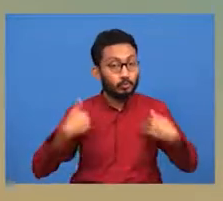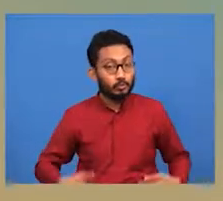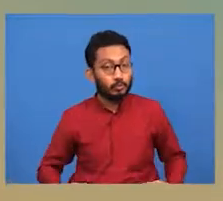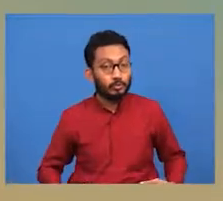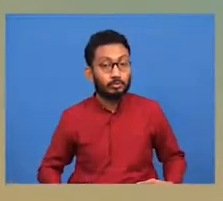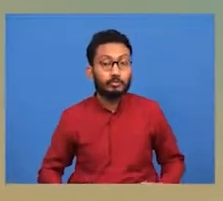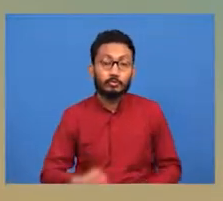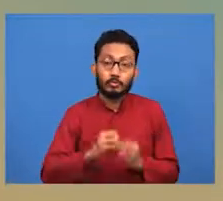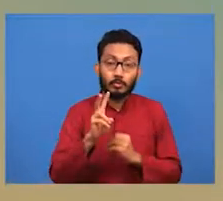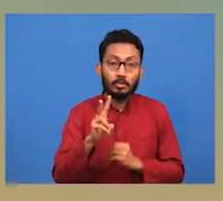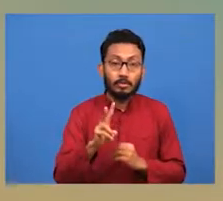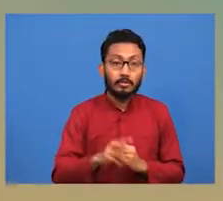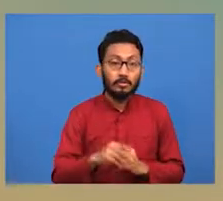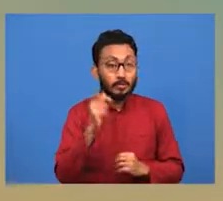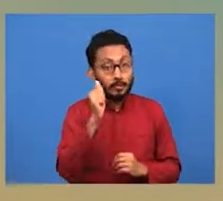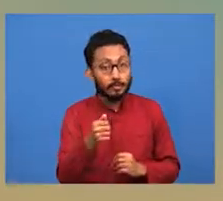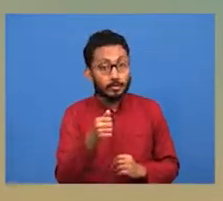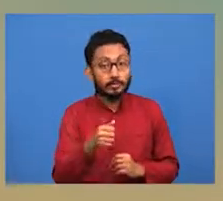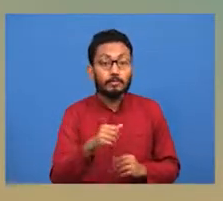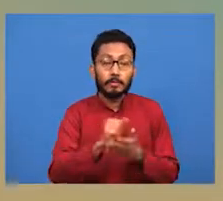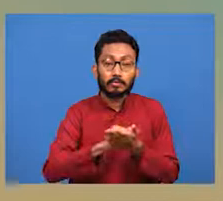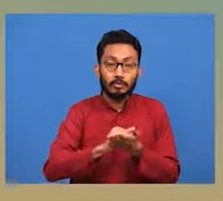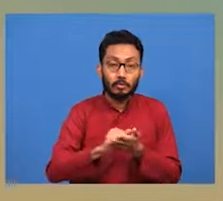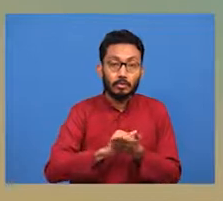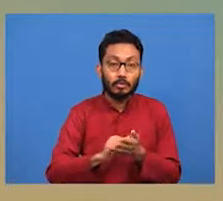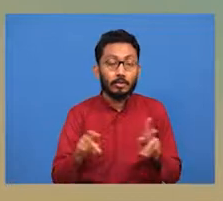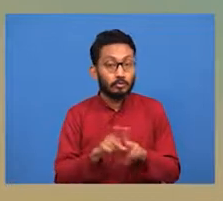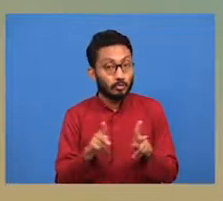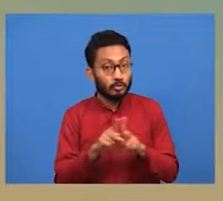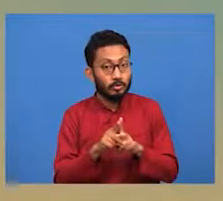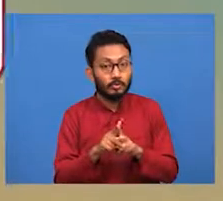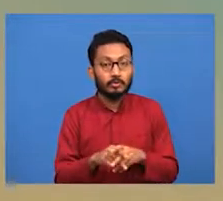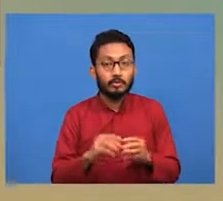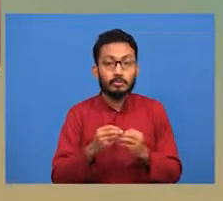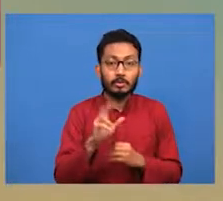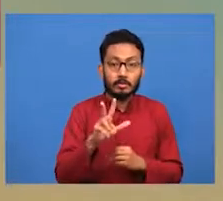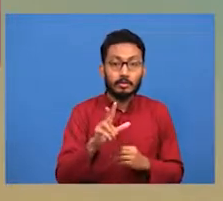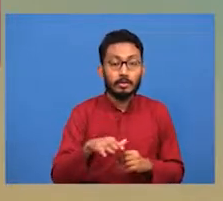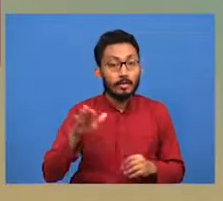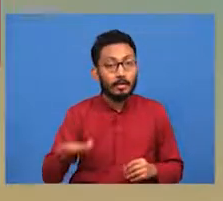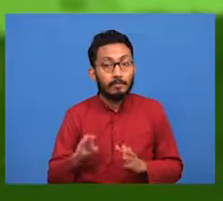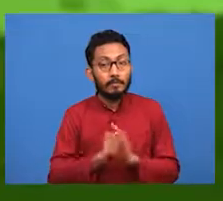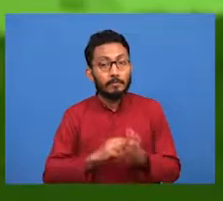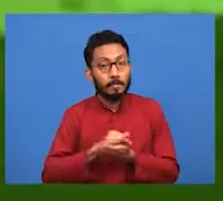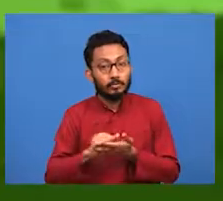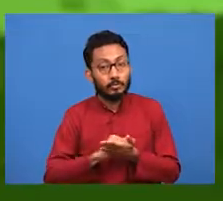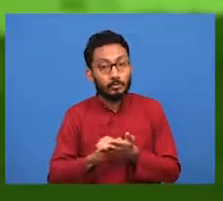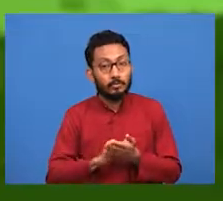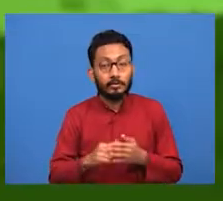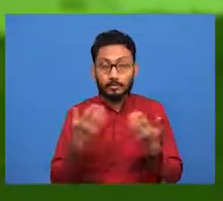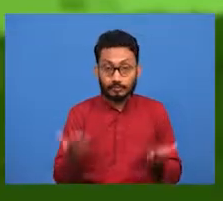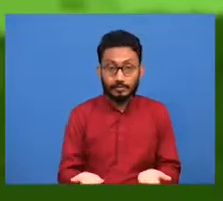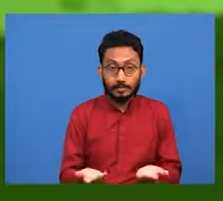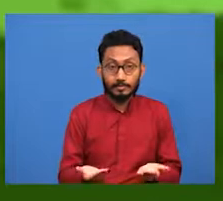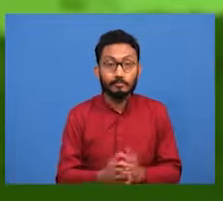Kedua, abang mencuci kasut. Dan yang ketiga, adik mencuci pinggan.